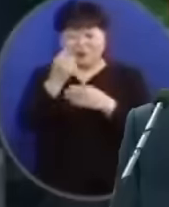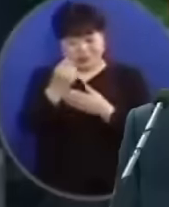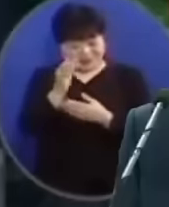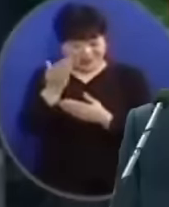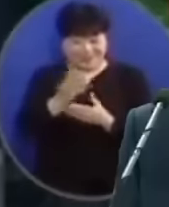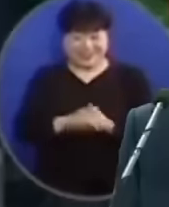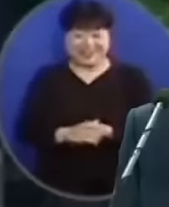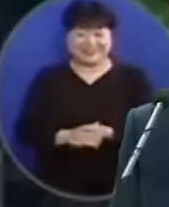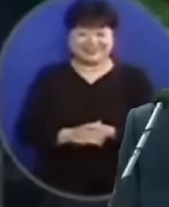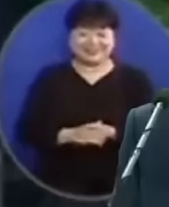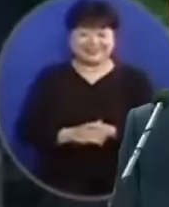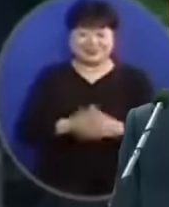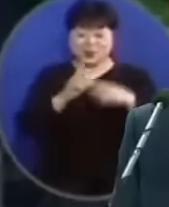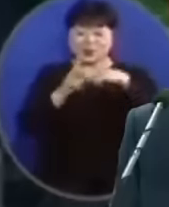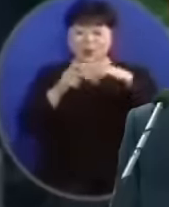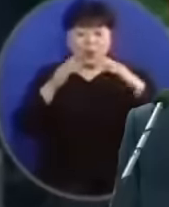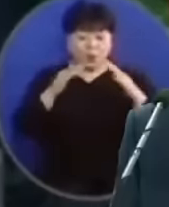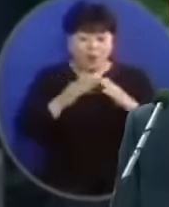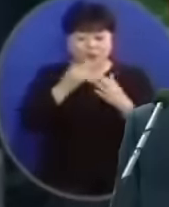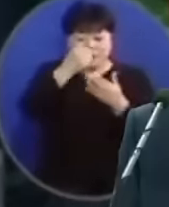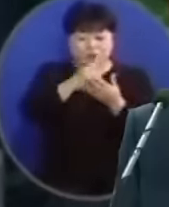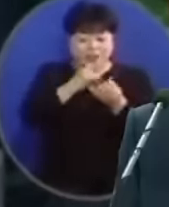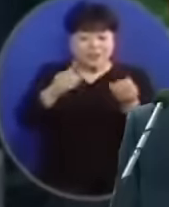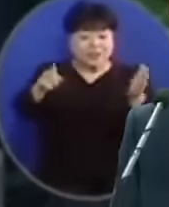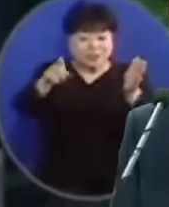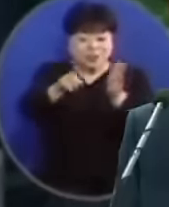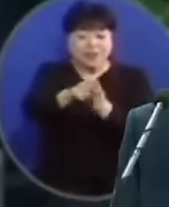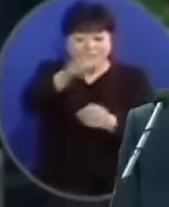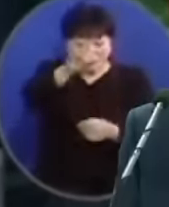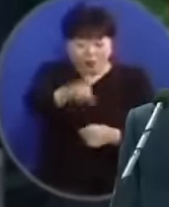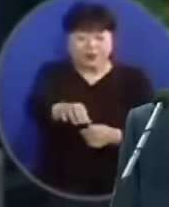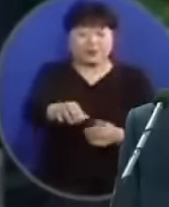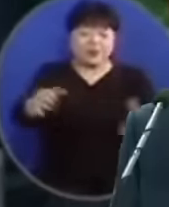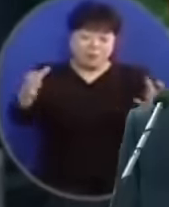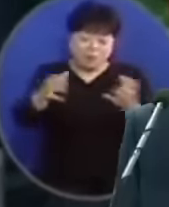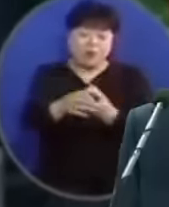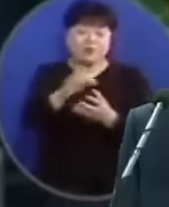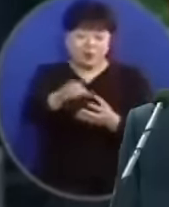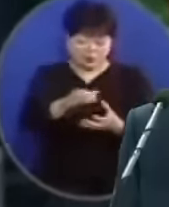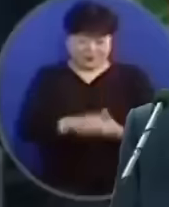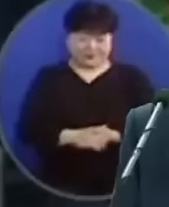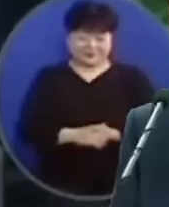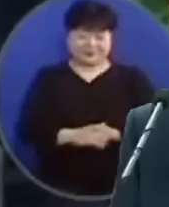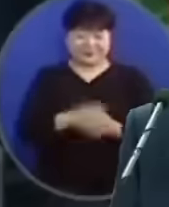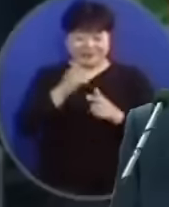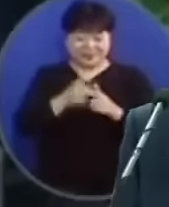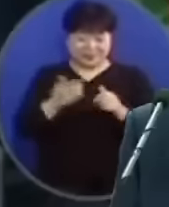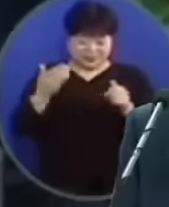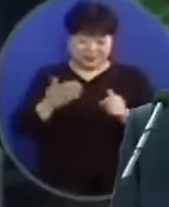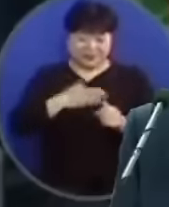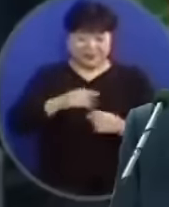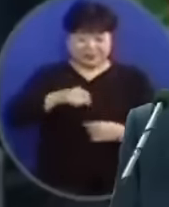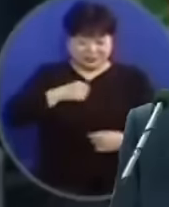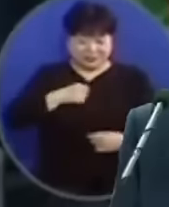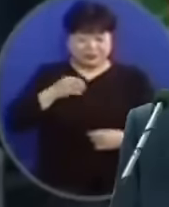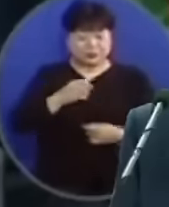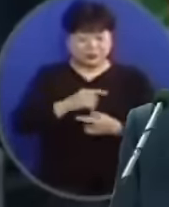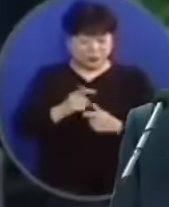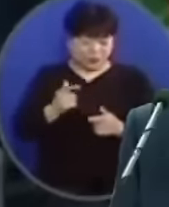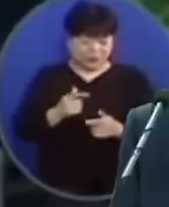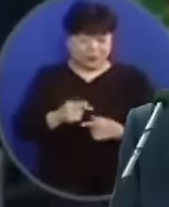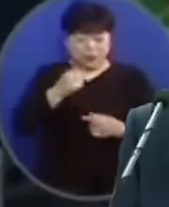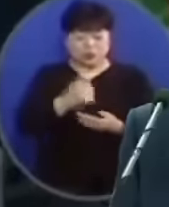것입니다. 교회는 죄인을 위한 모임의 장소인 것입니다. 예수님께서 내가 의인을 부르러 온 것이